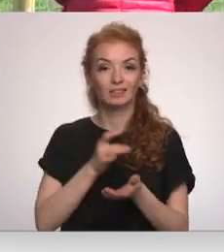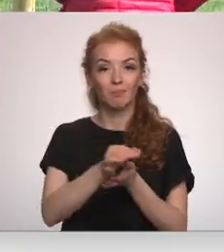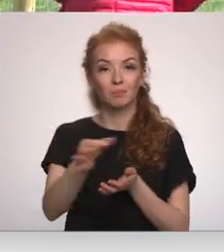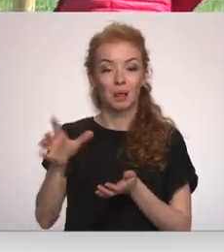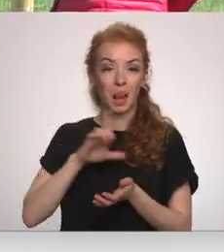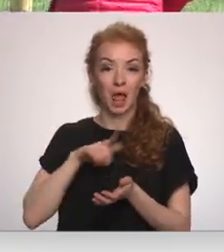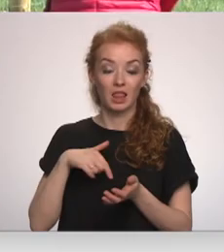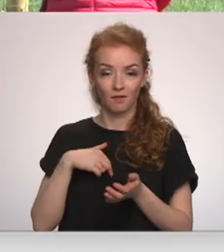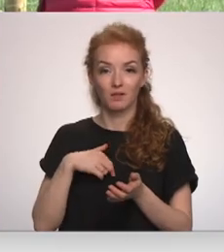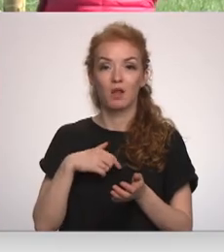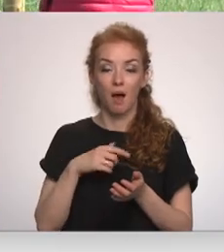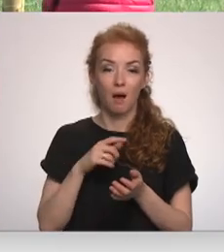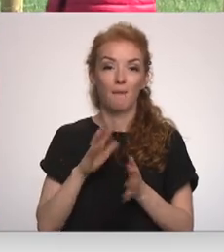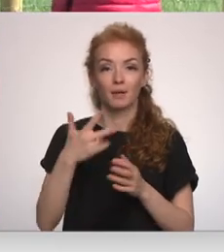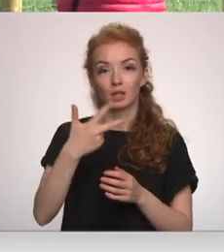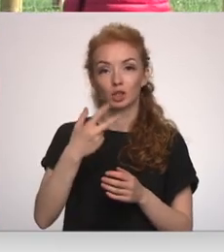devušies par